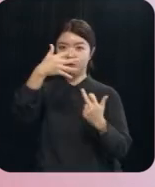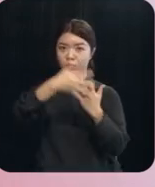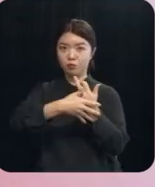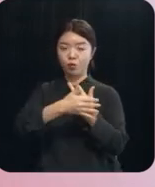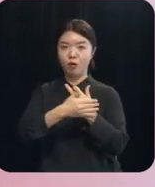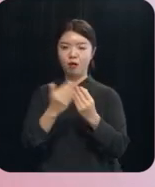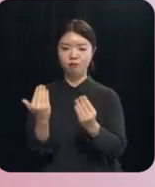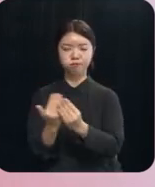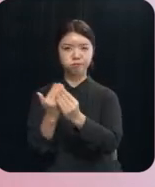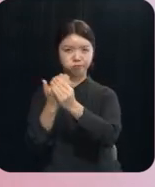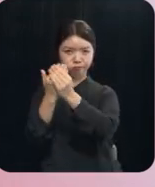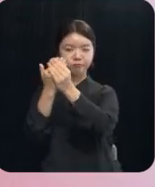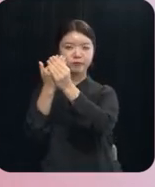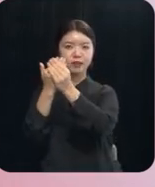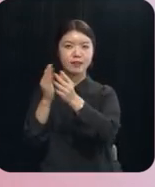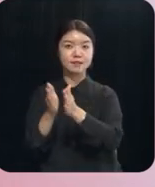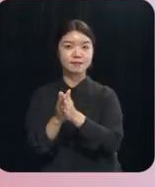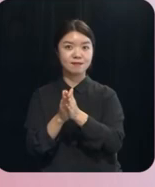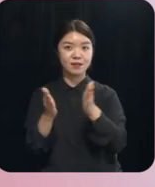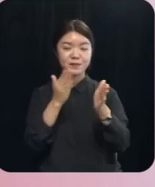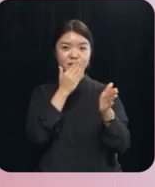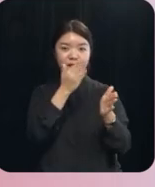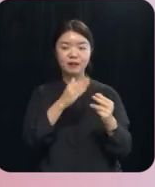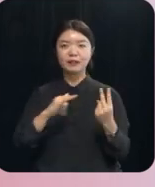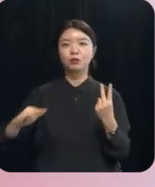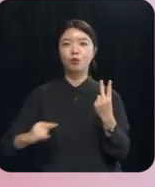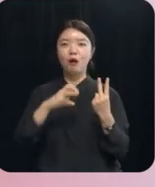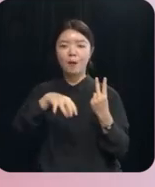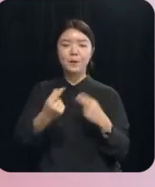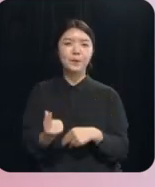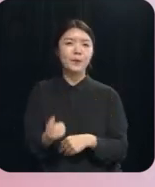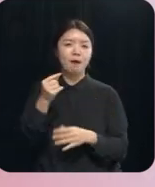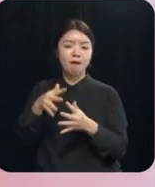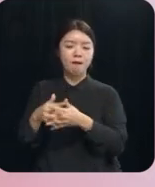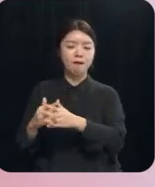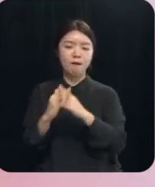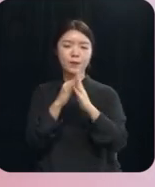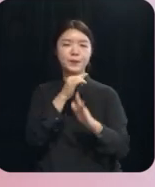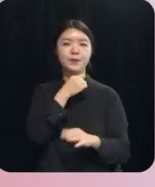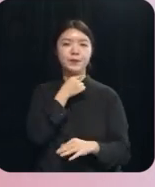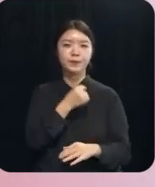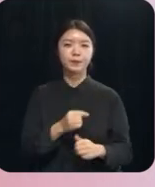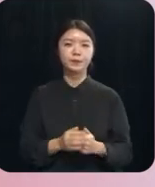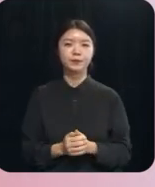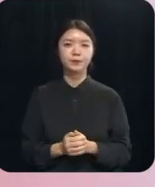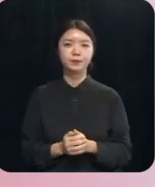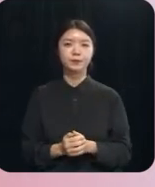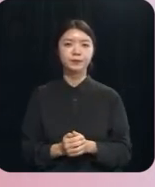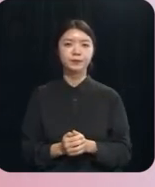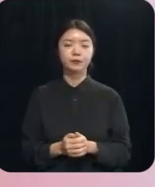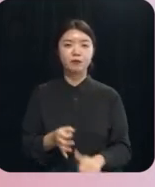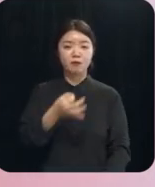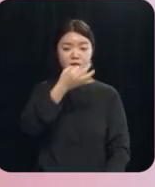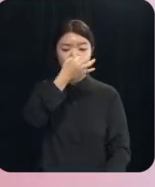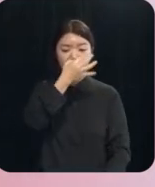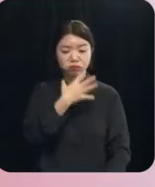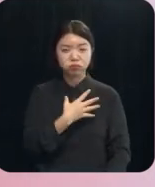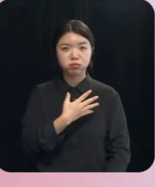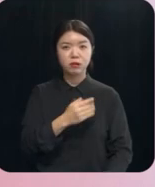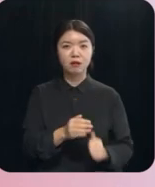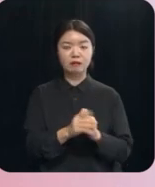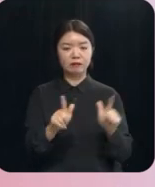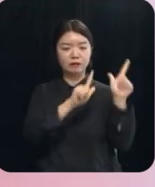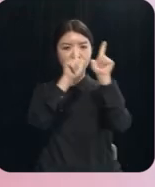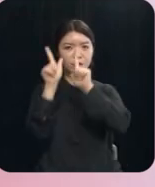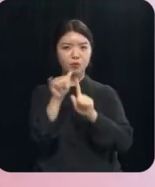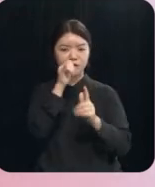성장 발판이 되는 제2공항을 조기에 착공하도록 하겠습니다. 힘든 시기를 보내고 있는